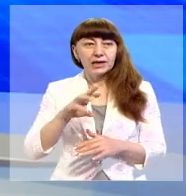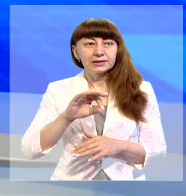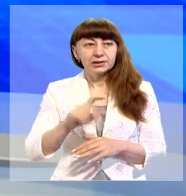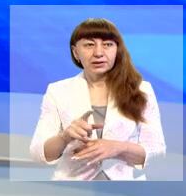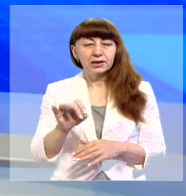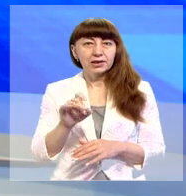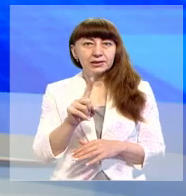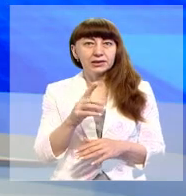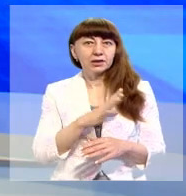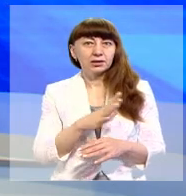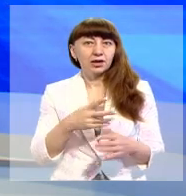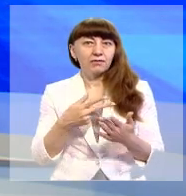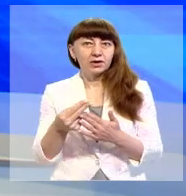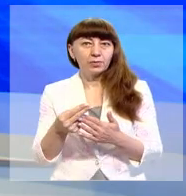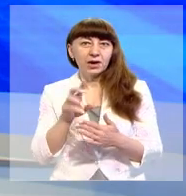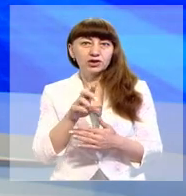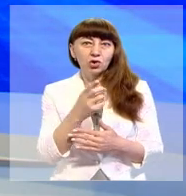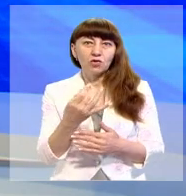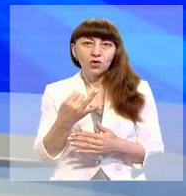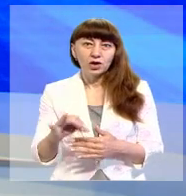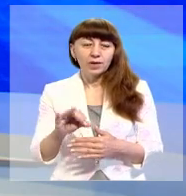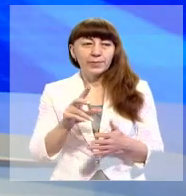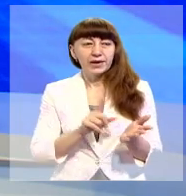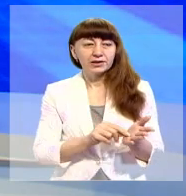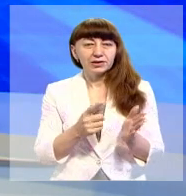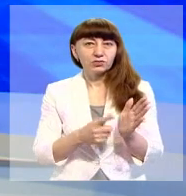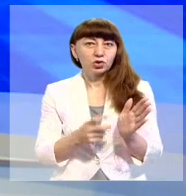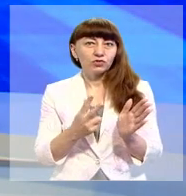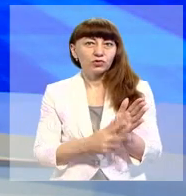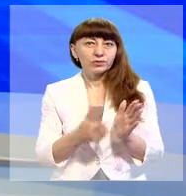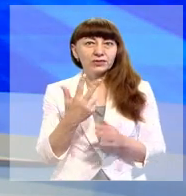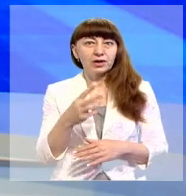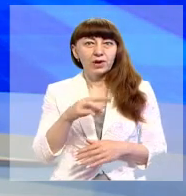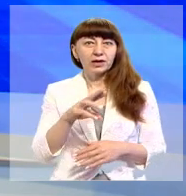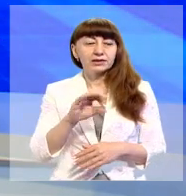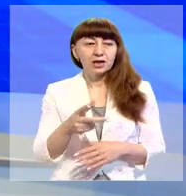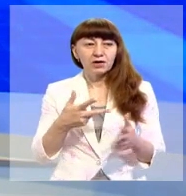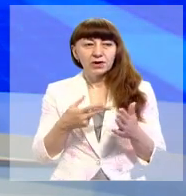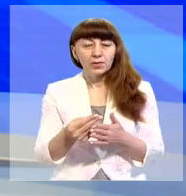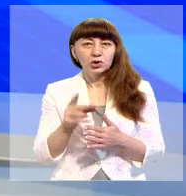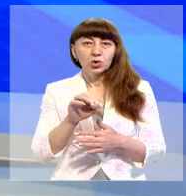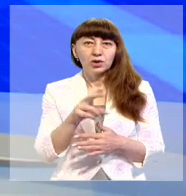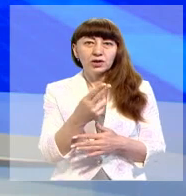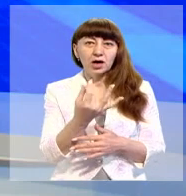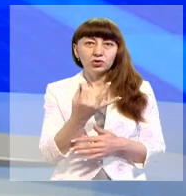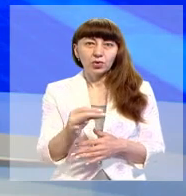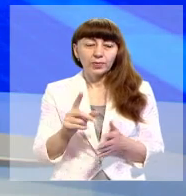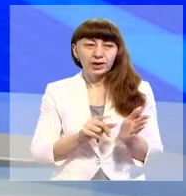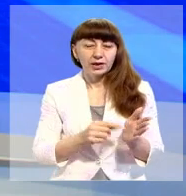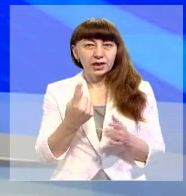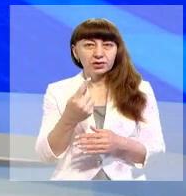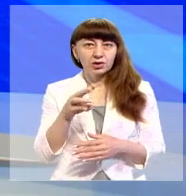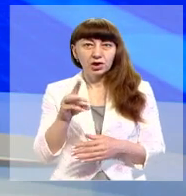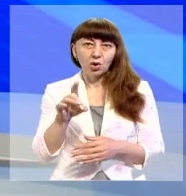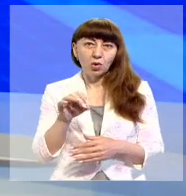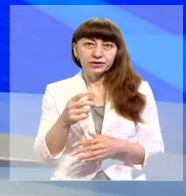зейнетақы төлеуге 783,16 миллиард теңге, ынтымақты зейнетақы төлеуге 1 трлн 705 миллиард теңге